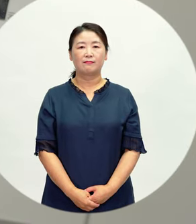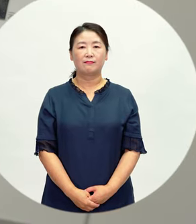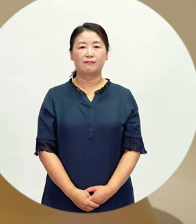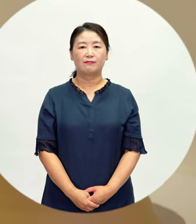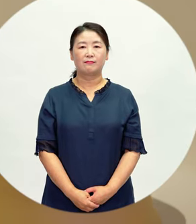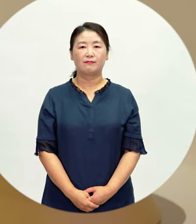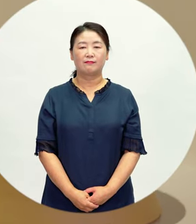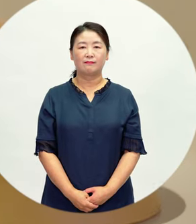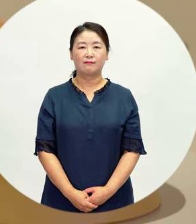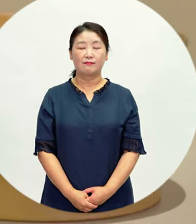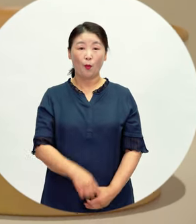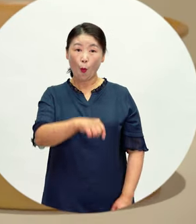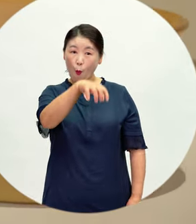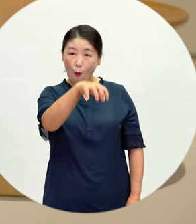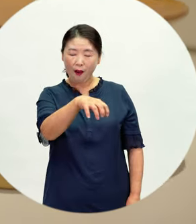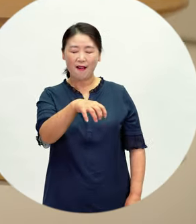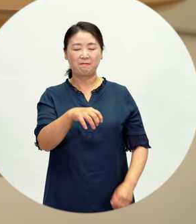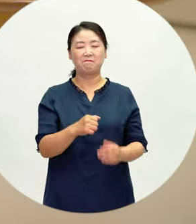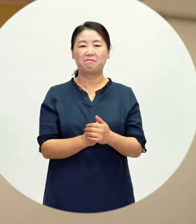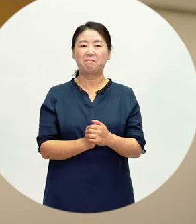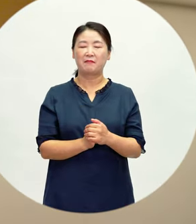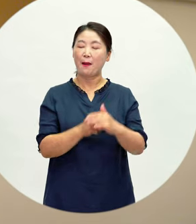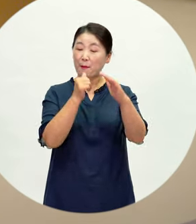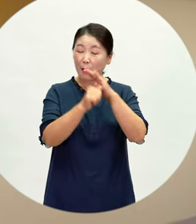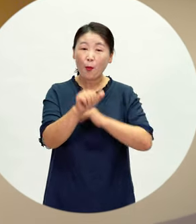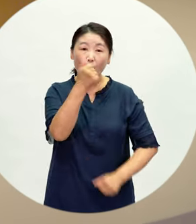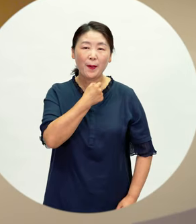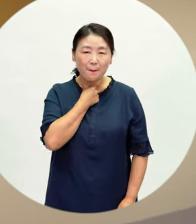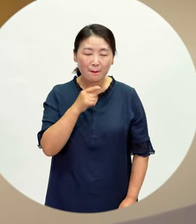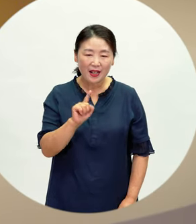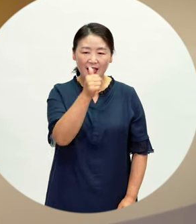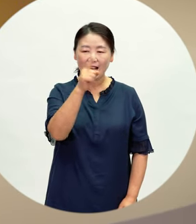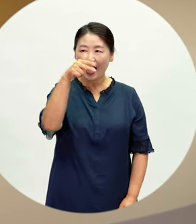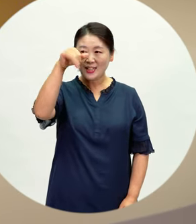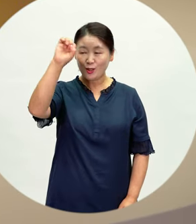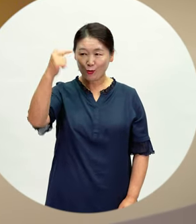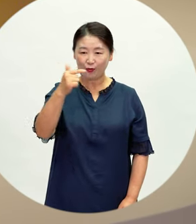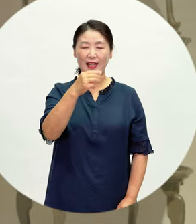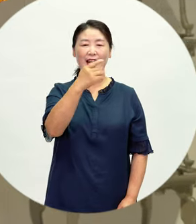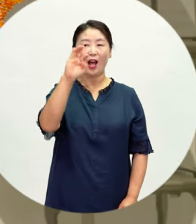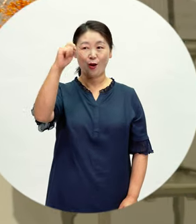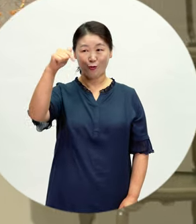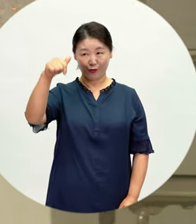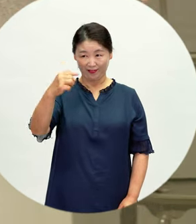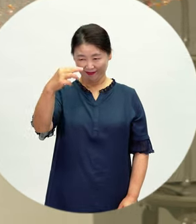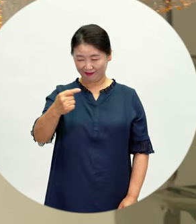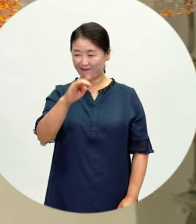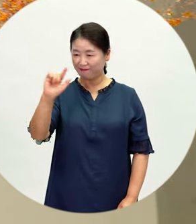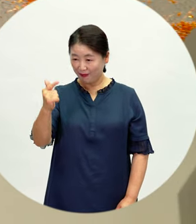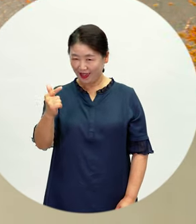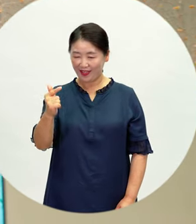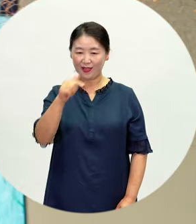제가 이곳에서 가장 대표적으로 소개해드리고 싶은 작품은 하지훈 작가의 라운드반과 금기숙 작가의 저고리입니다.